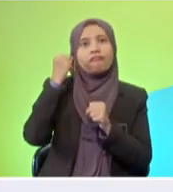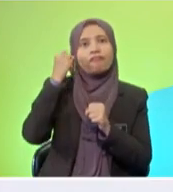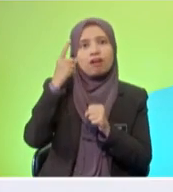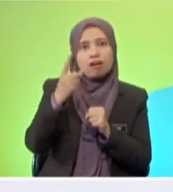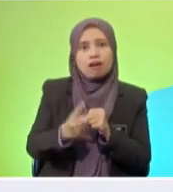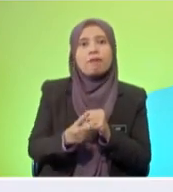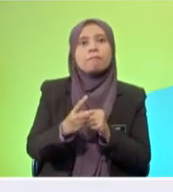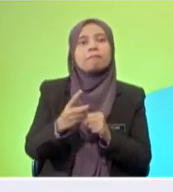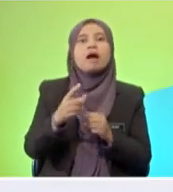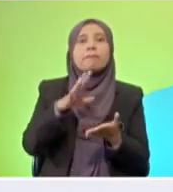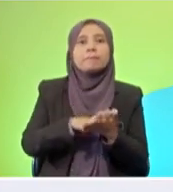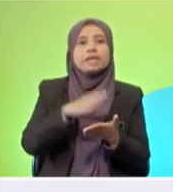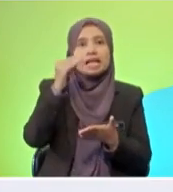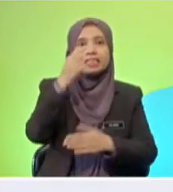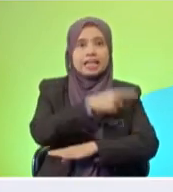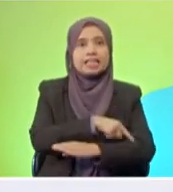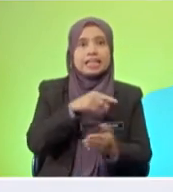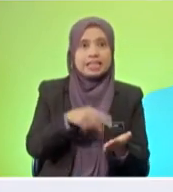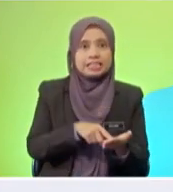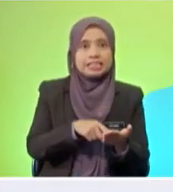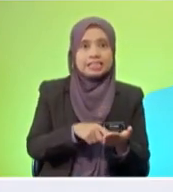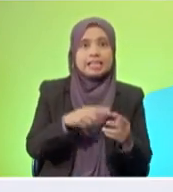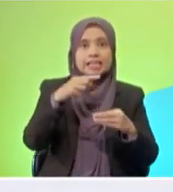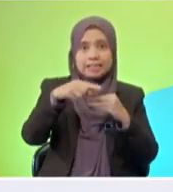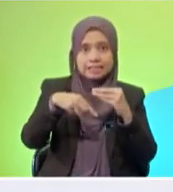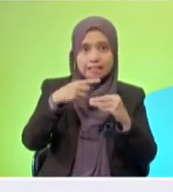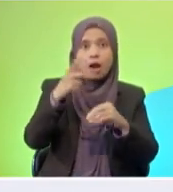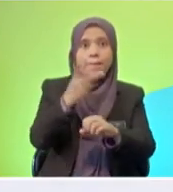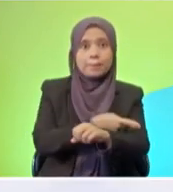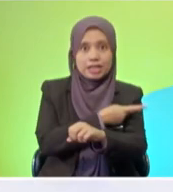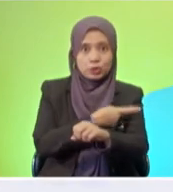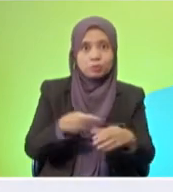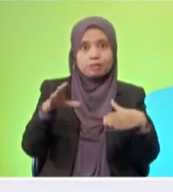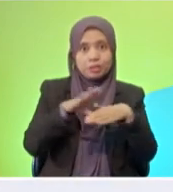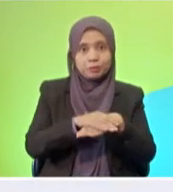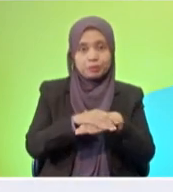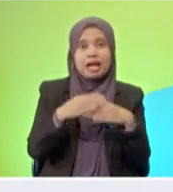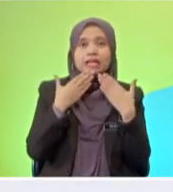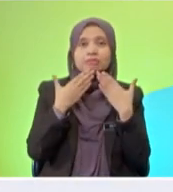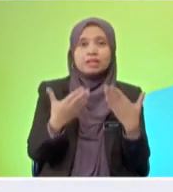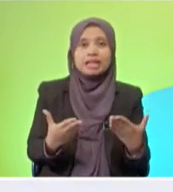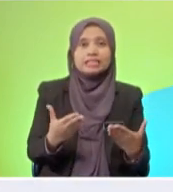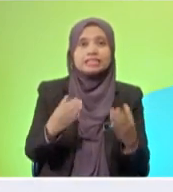pembelajaran kita berkenaan dengan pantun Melayu warisan kita terima kasih